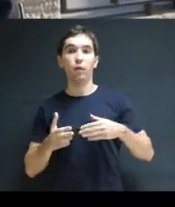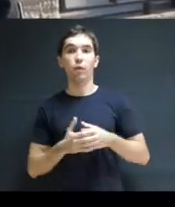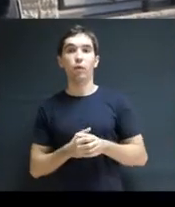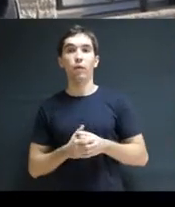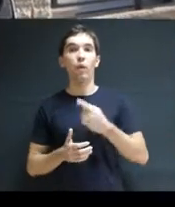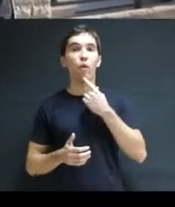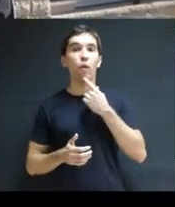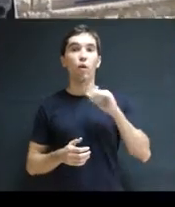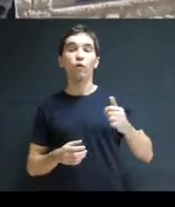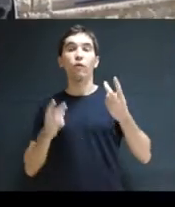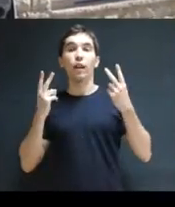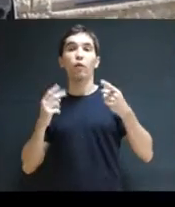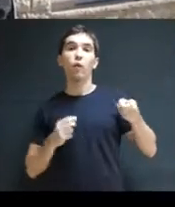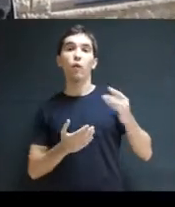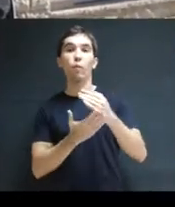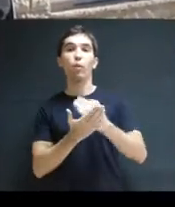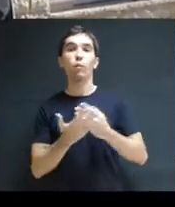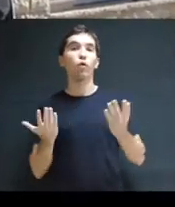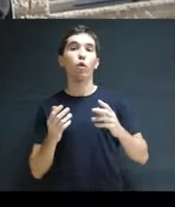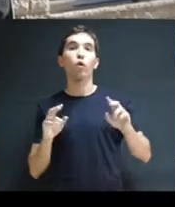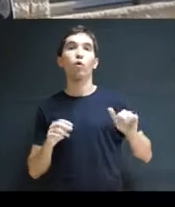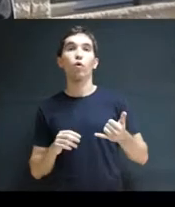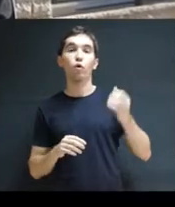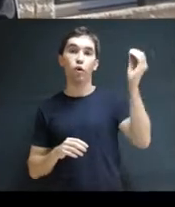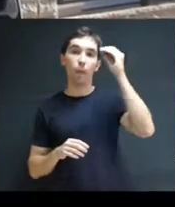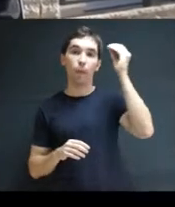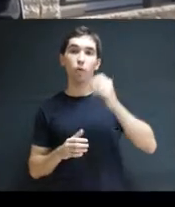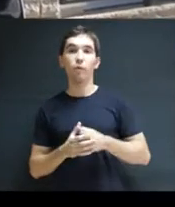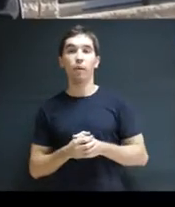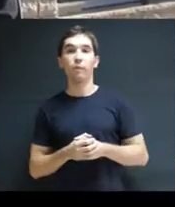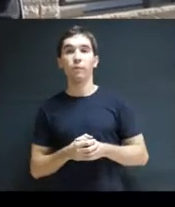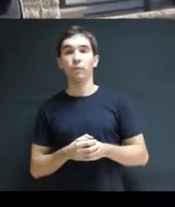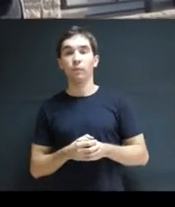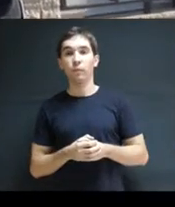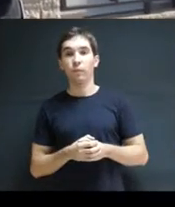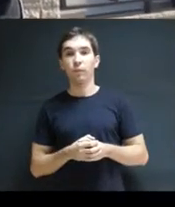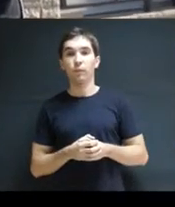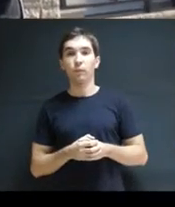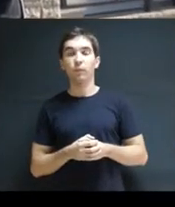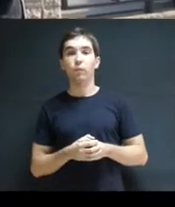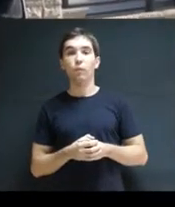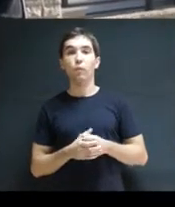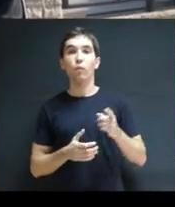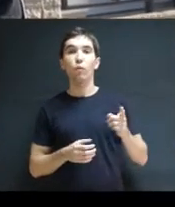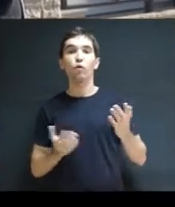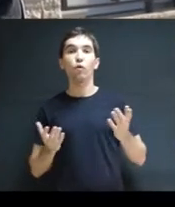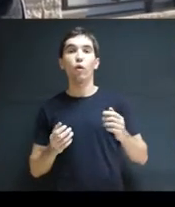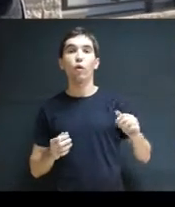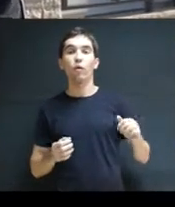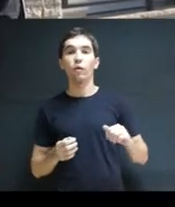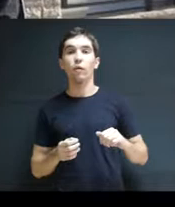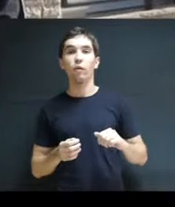još vrijednost ovog programa, odnosno što si još stekla osim tih nekih znanja i vještina koje si ovdje dobila? Pa ono što mi je